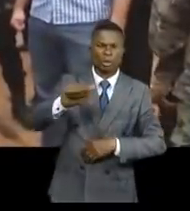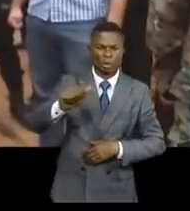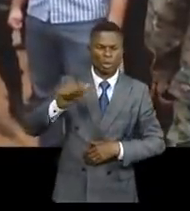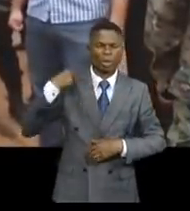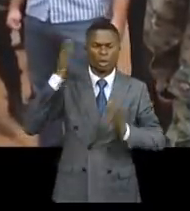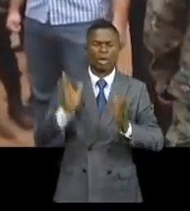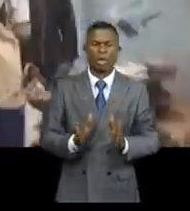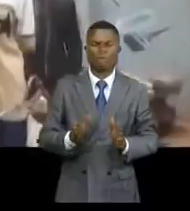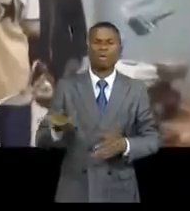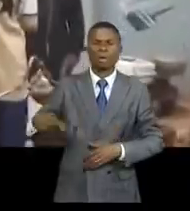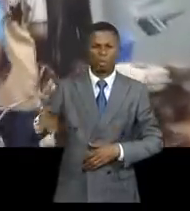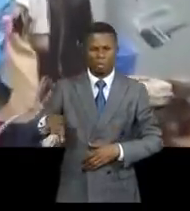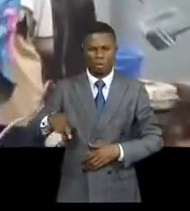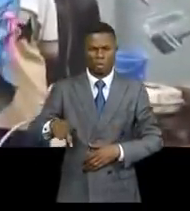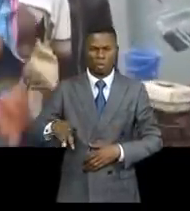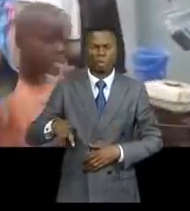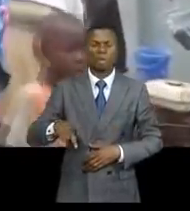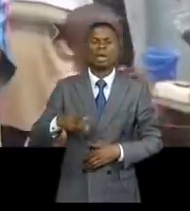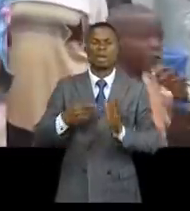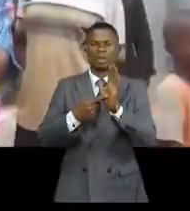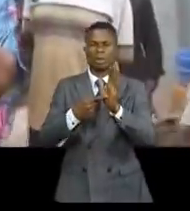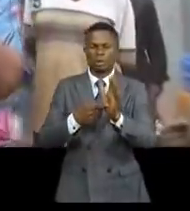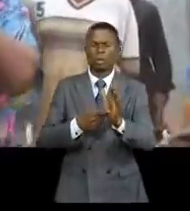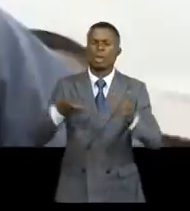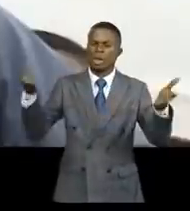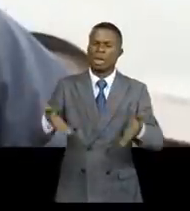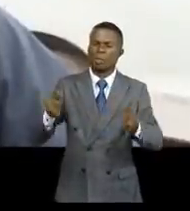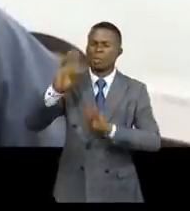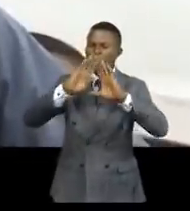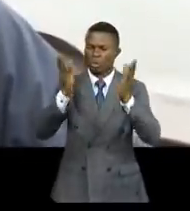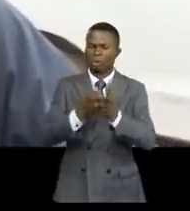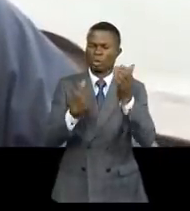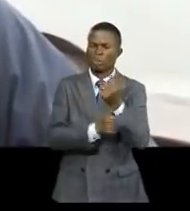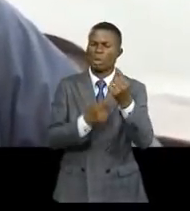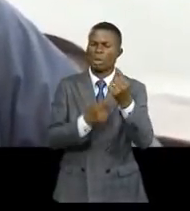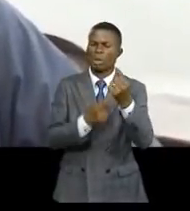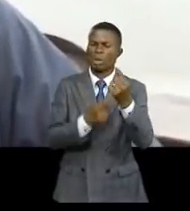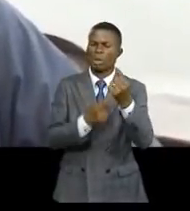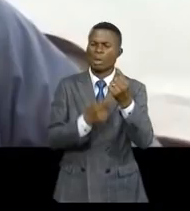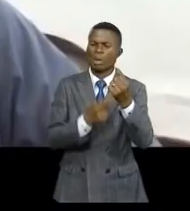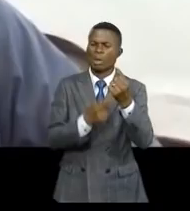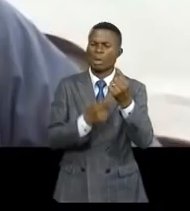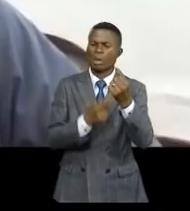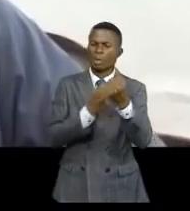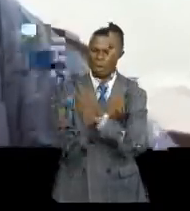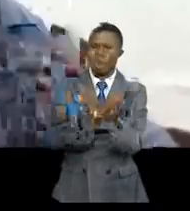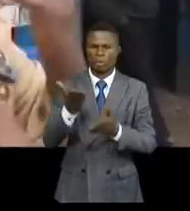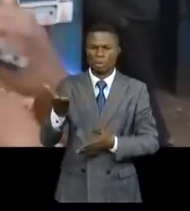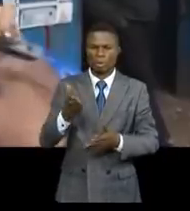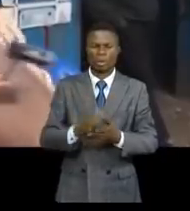gouverneur Matubwana. De celle-ci découle la spontanéité populaire et l'adhésion massive de la population.